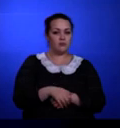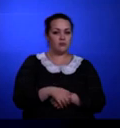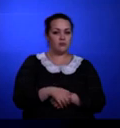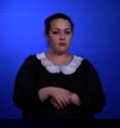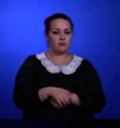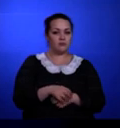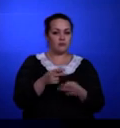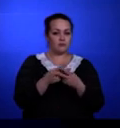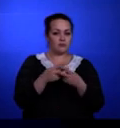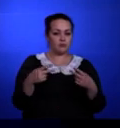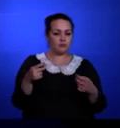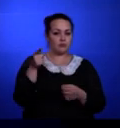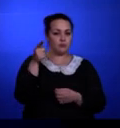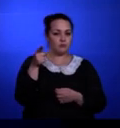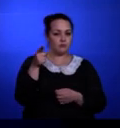получилось